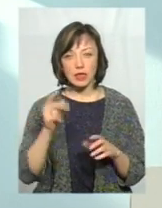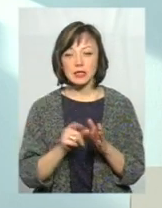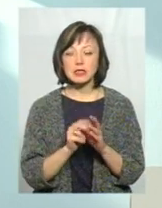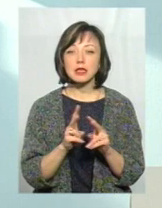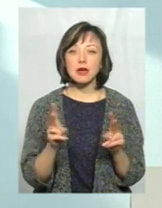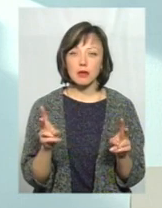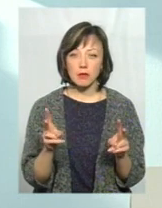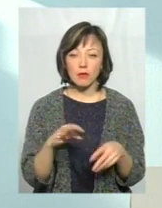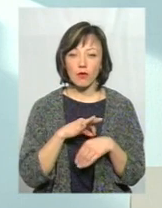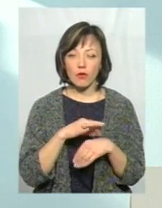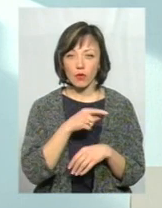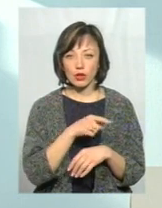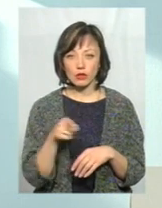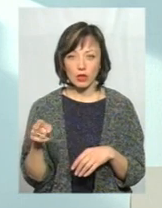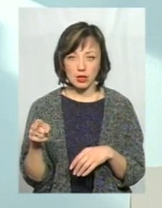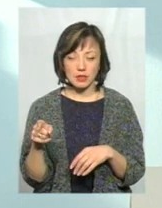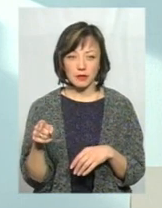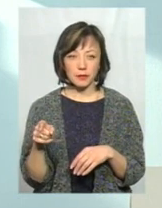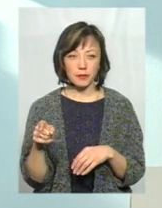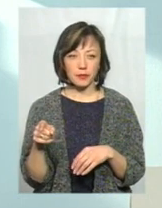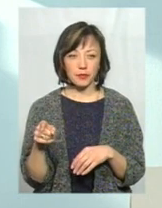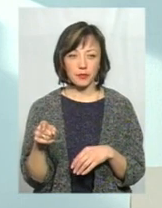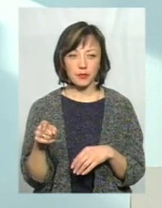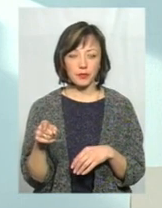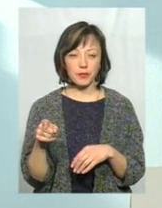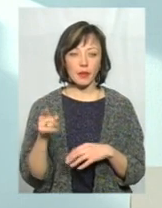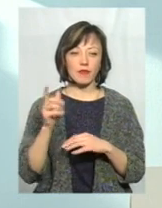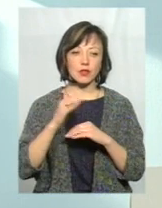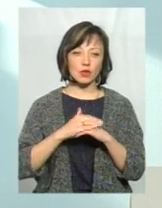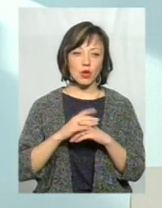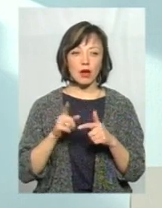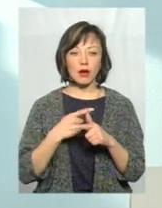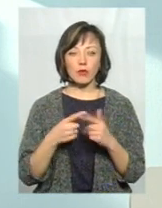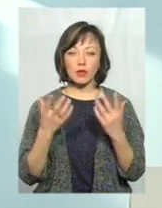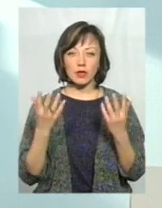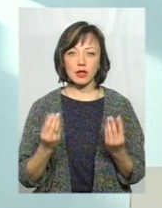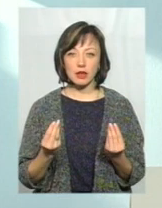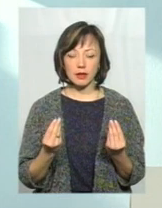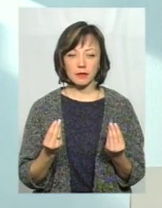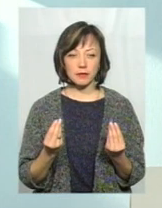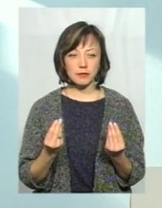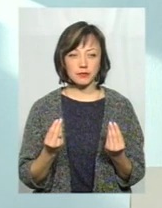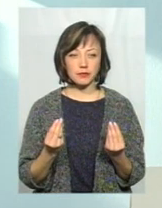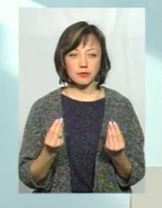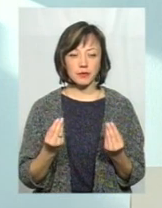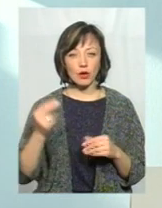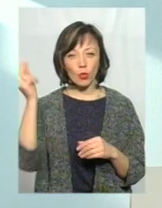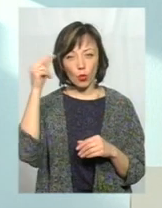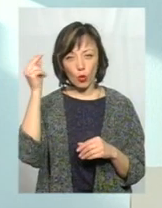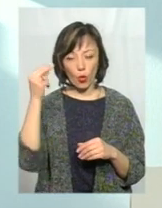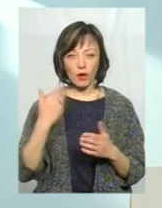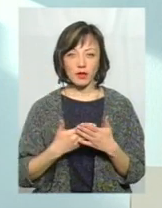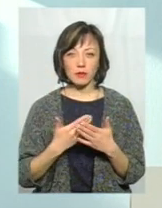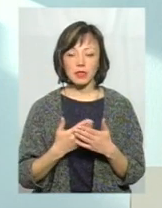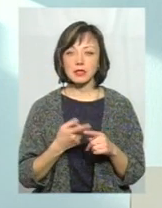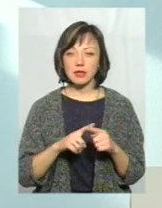ким вони проводять ці, наприклад, там вечори або дні під час шкільних уроків.